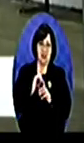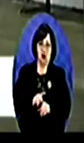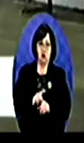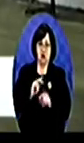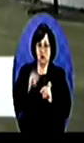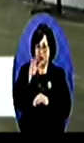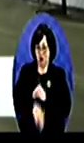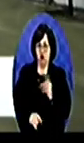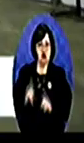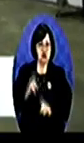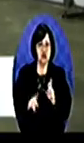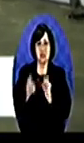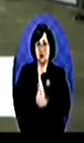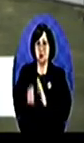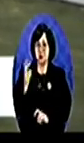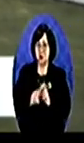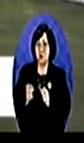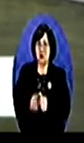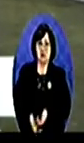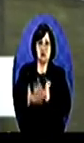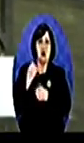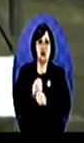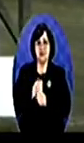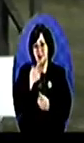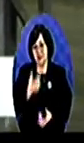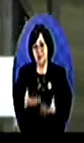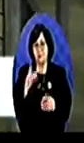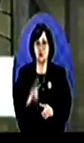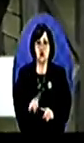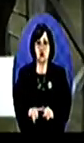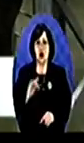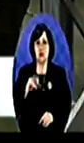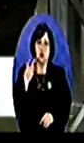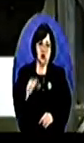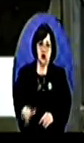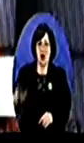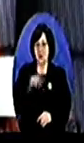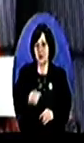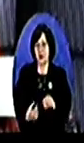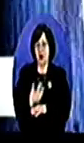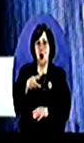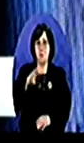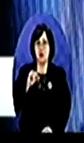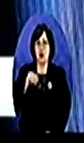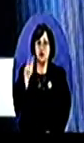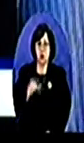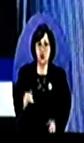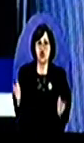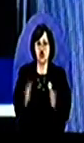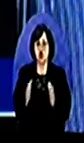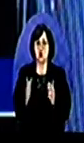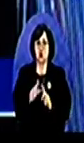чадвартай үйлдвэрлэлийг дэмжиж ажиллана гэлээ. Хөдөө аж ахуй, газар тариалан, мал аж ахуй, жижиг дунд үйлдвэрлэлийг одоо хөгжүүлэх бол